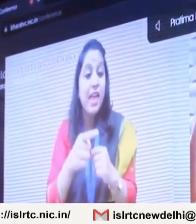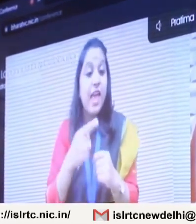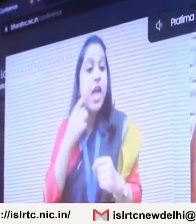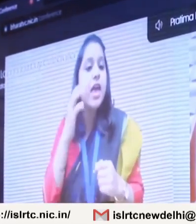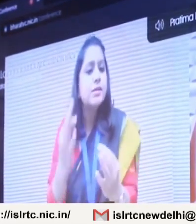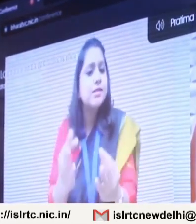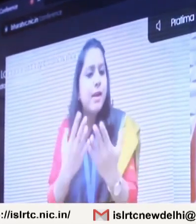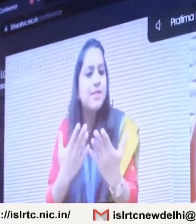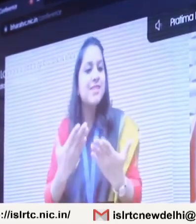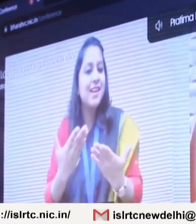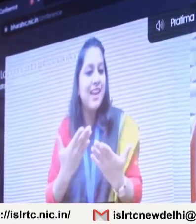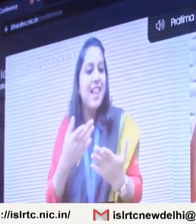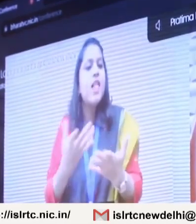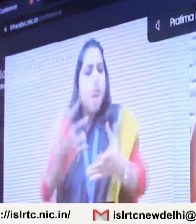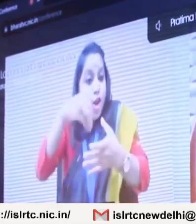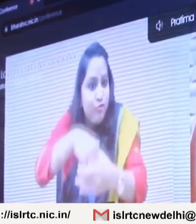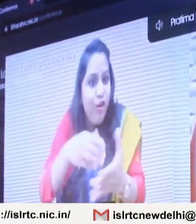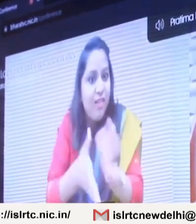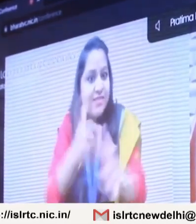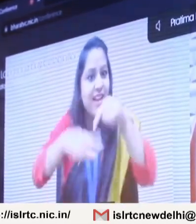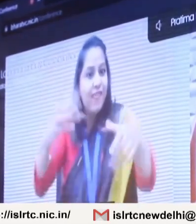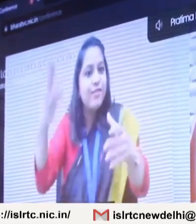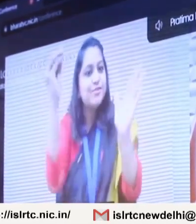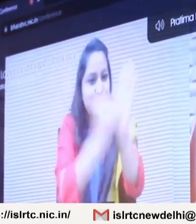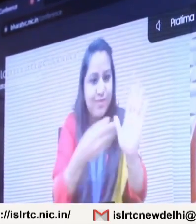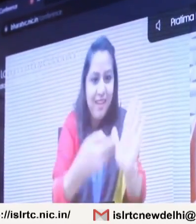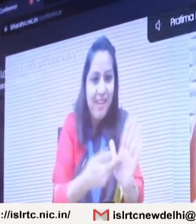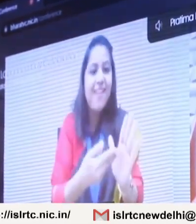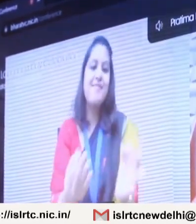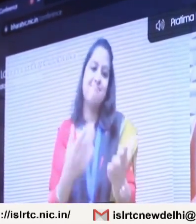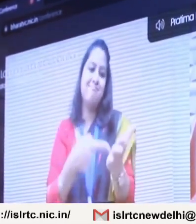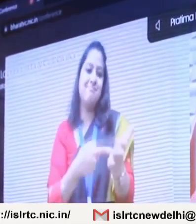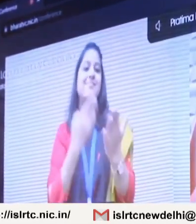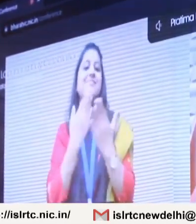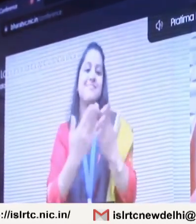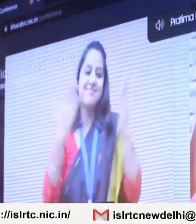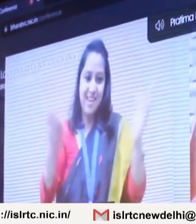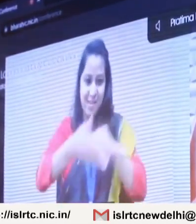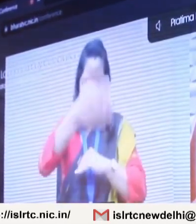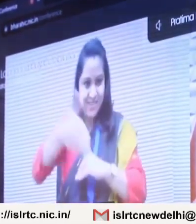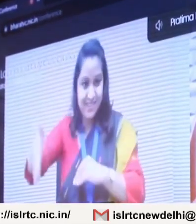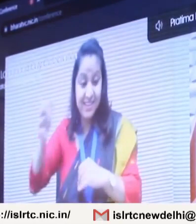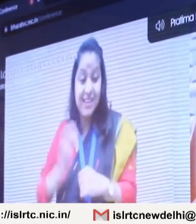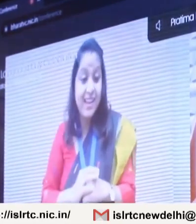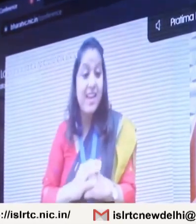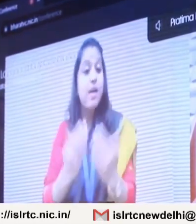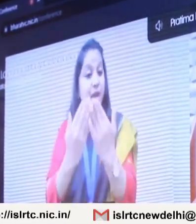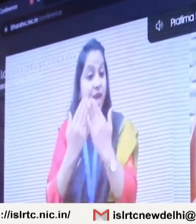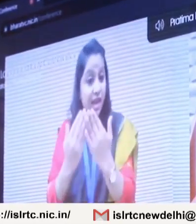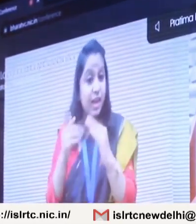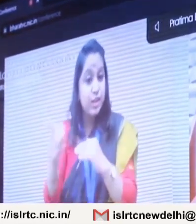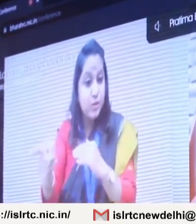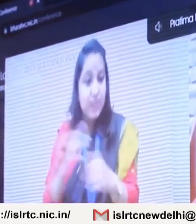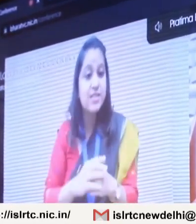के रूप में सम्मिलित किया जाने पर बधाई देती हूँ। इसी के साथ साथ मैंने माननीय शिक्षा दफ्तर की